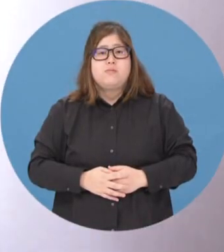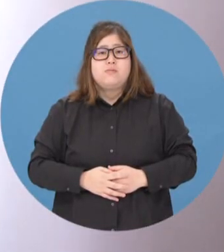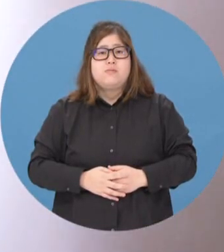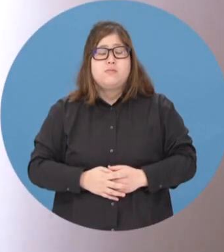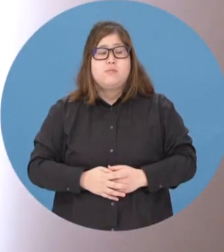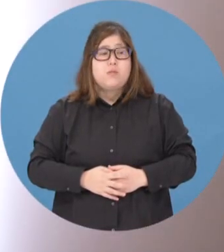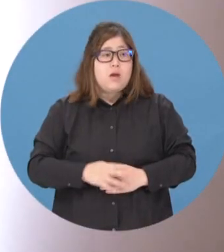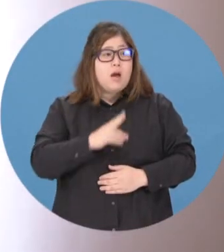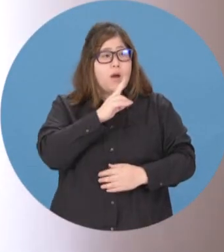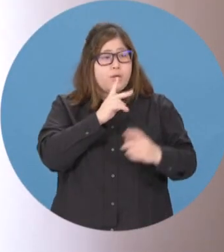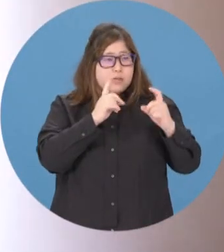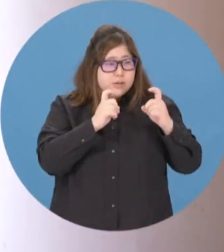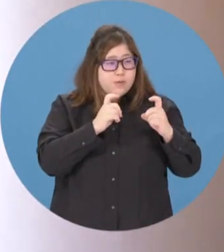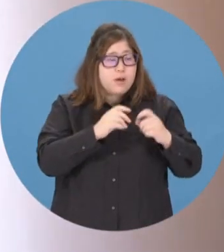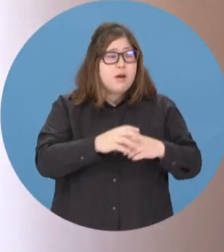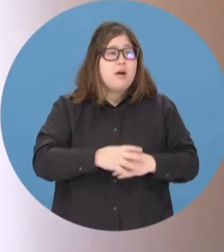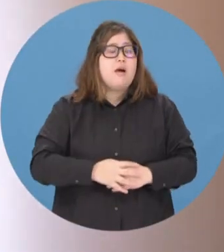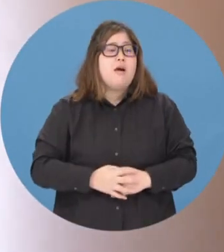こんにちは。